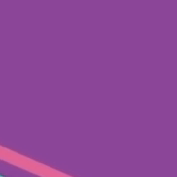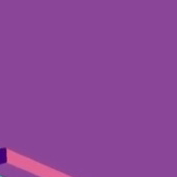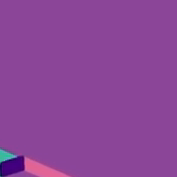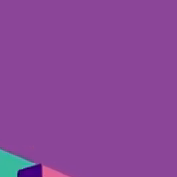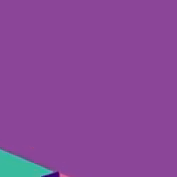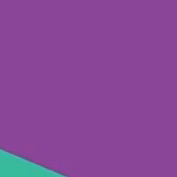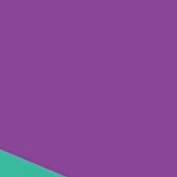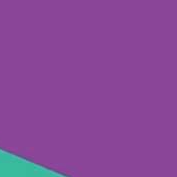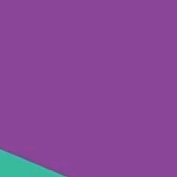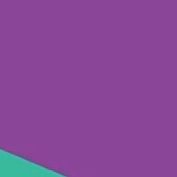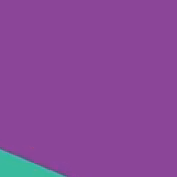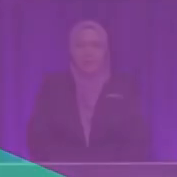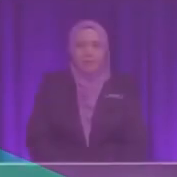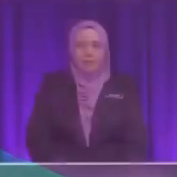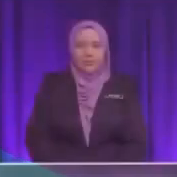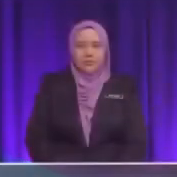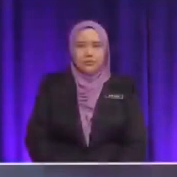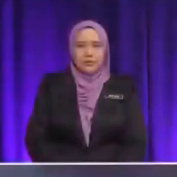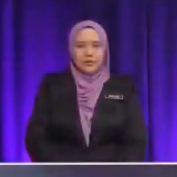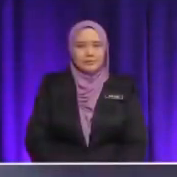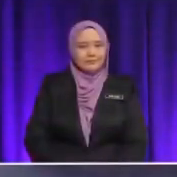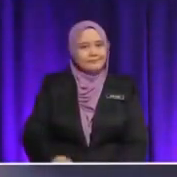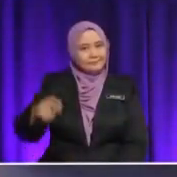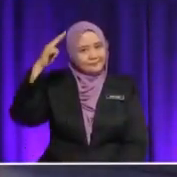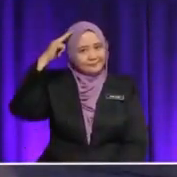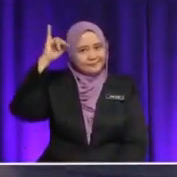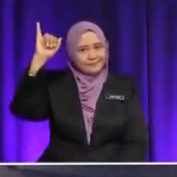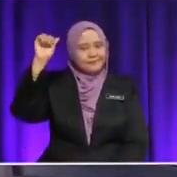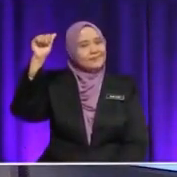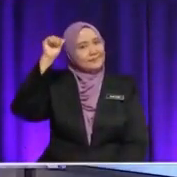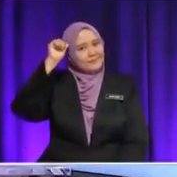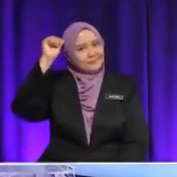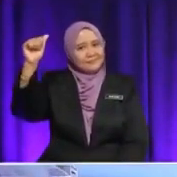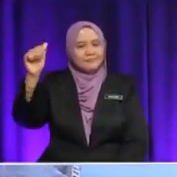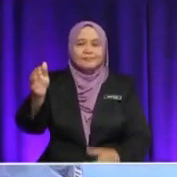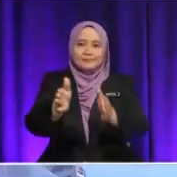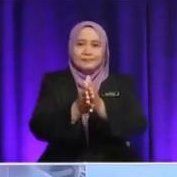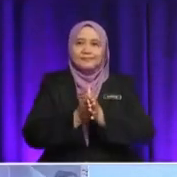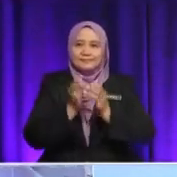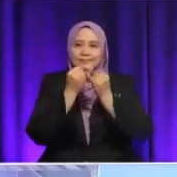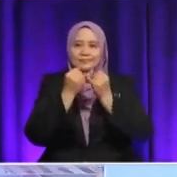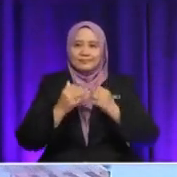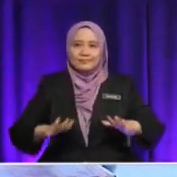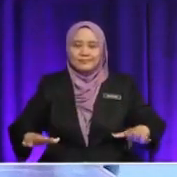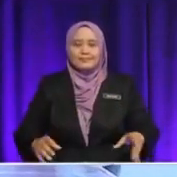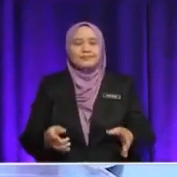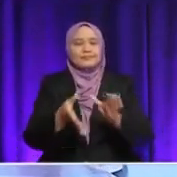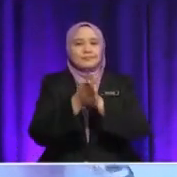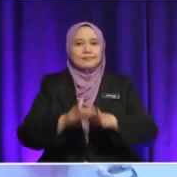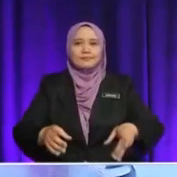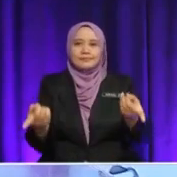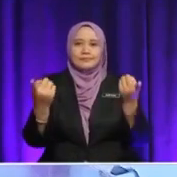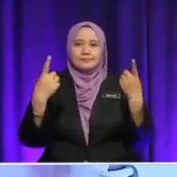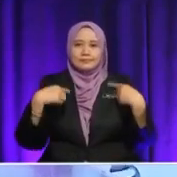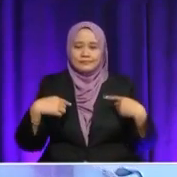nyentuh bisa Hai Asalamualaikum salam sejahtera Selamat datang ke Menengah Atas bersama